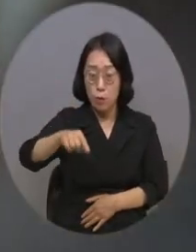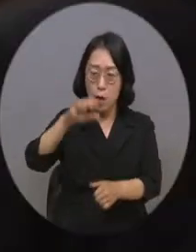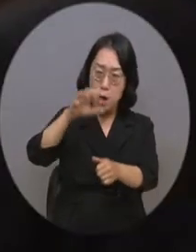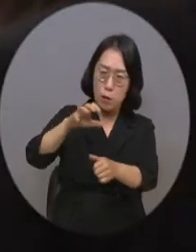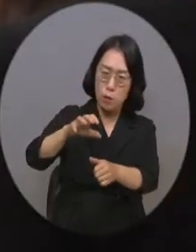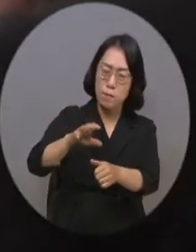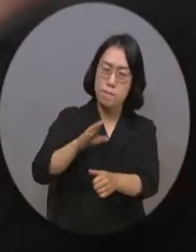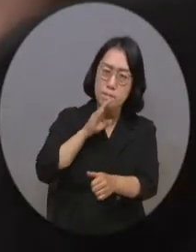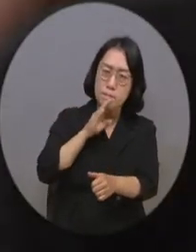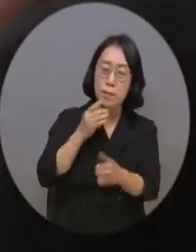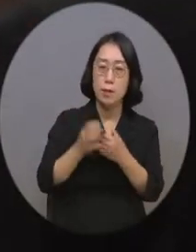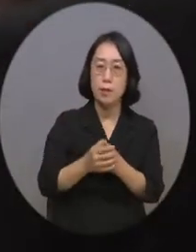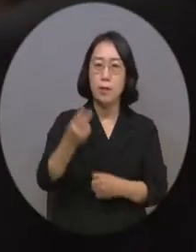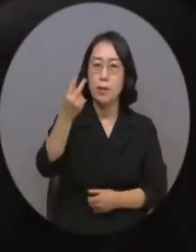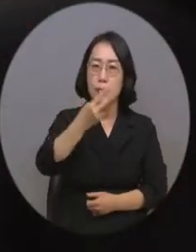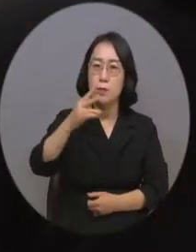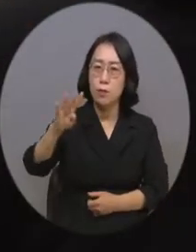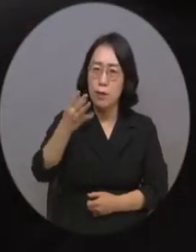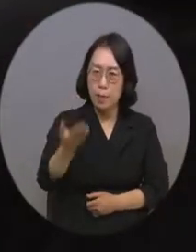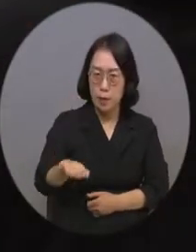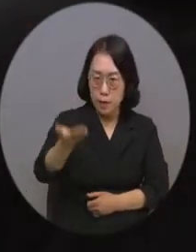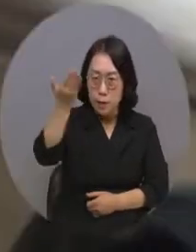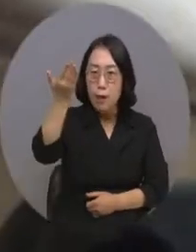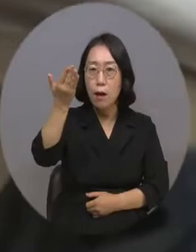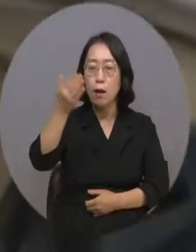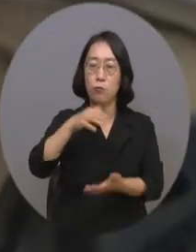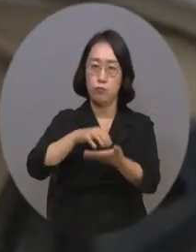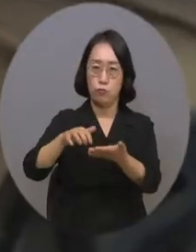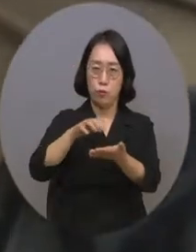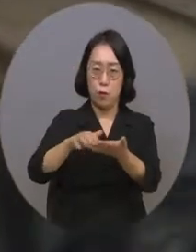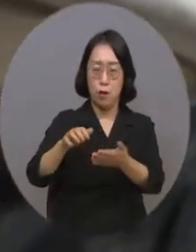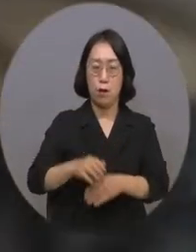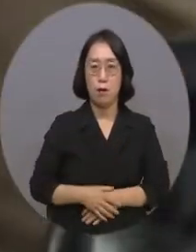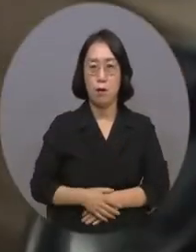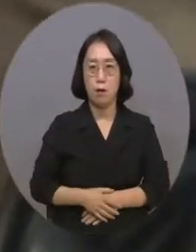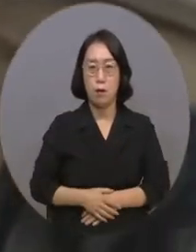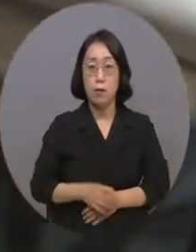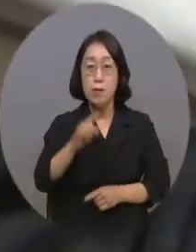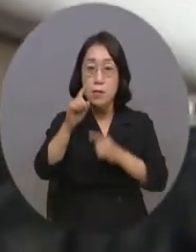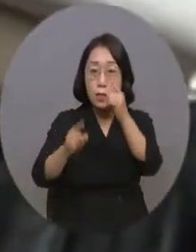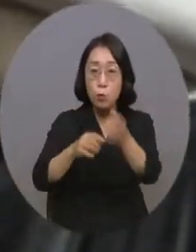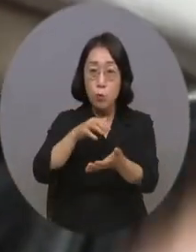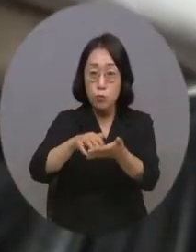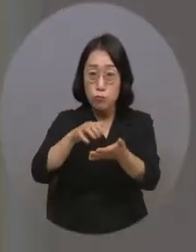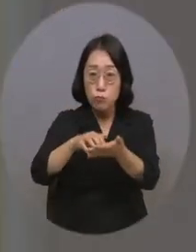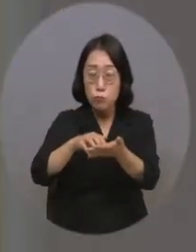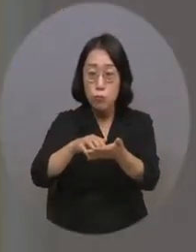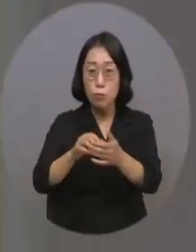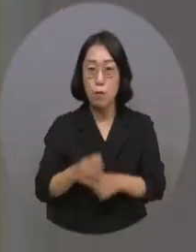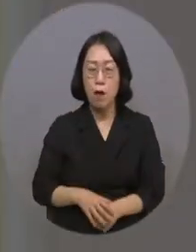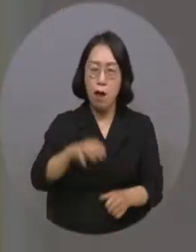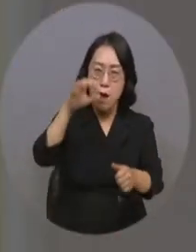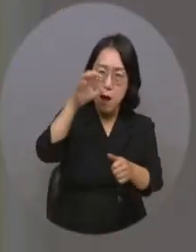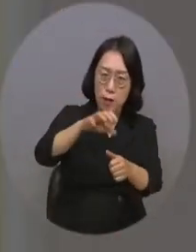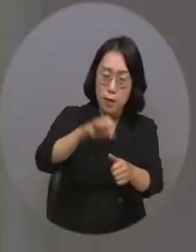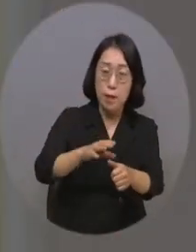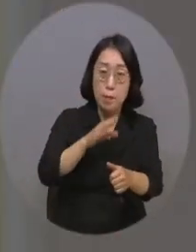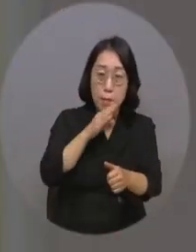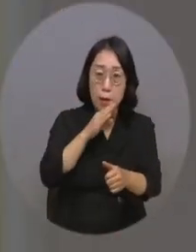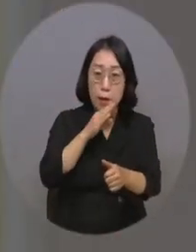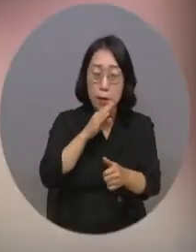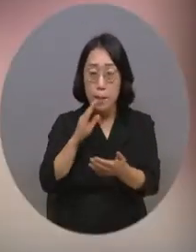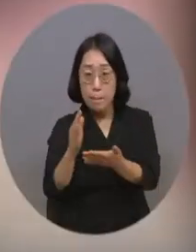의심 사례는 2,461건으로 집계됐습니다. 신고된 건수에 대해 학대 의심 사례를